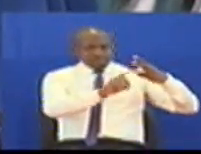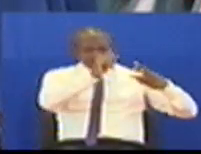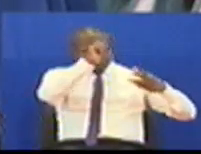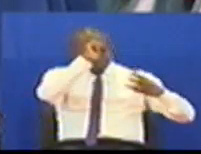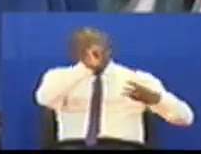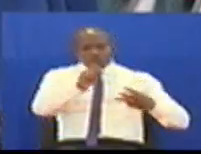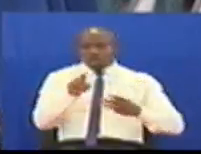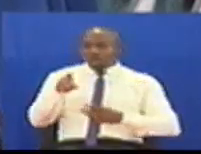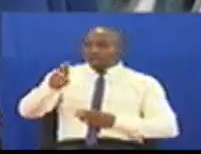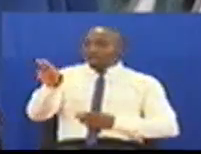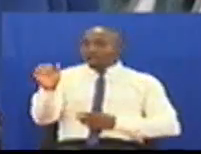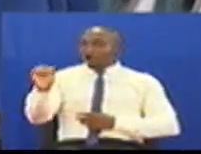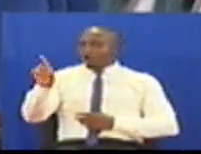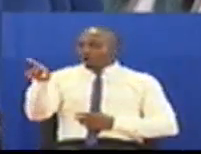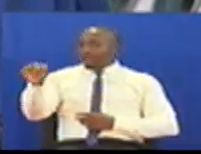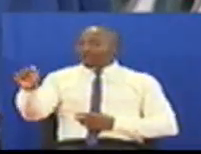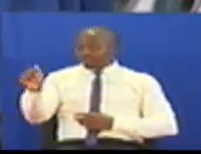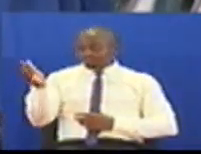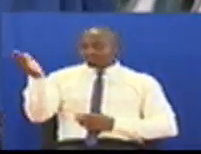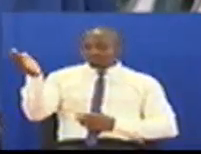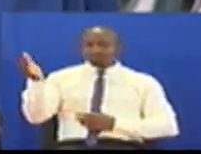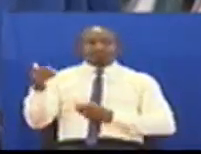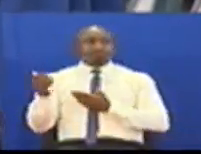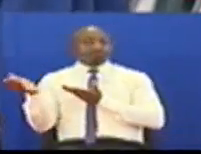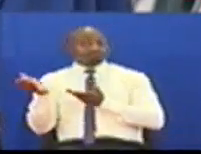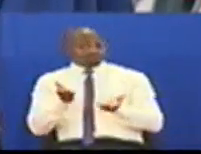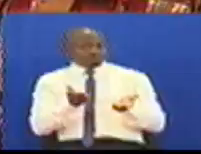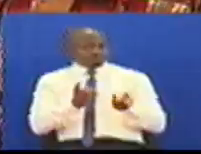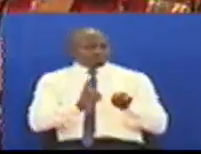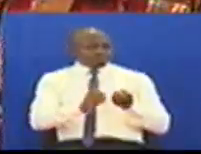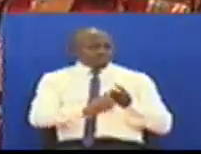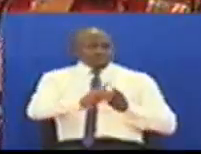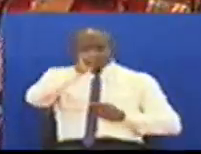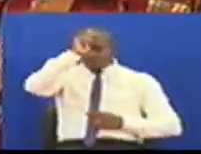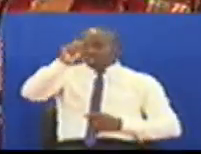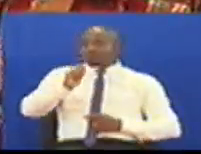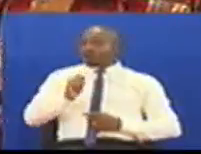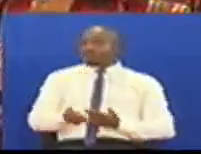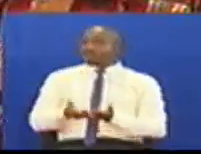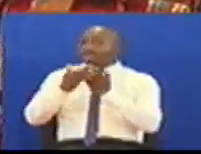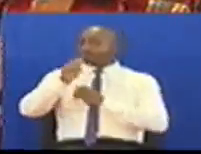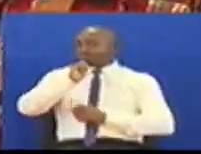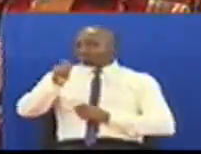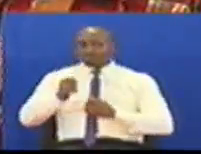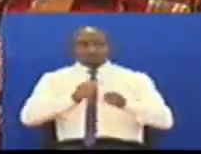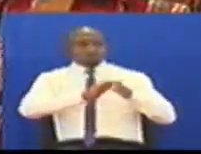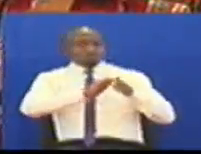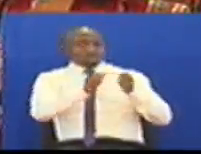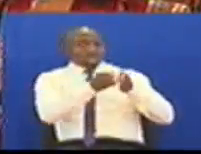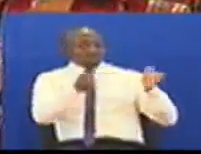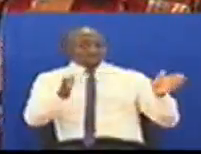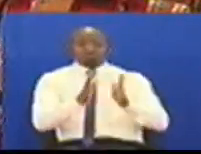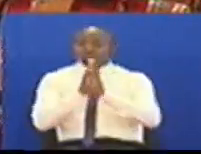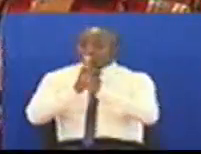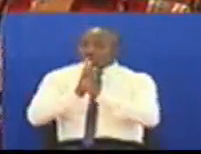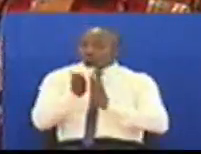Pasco Haonga ajendae. Mheshimiwa Naibu Spika, napenda kuchukua nafasi hii kwanza kukushukuru wewe